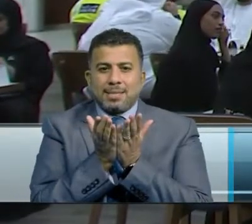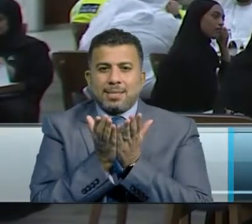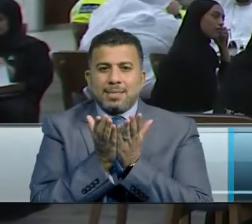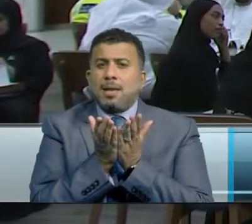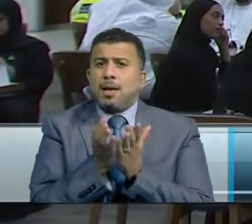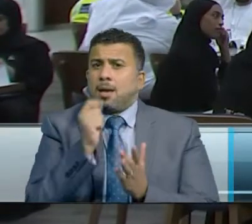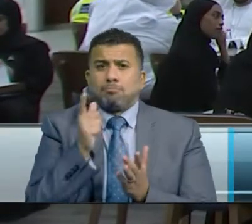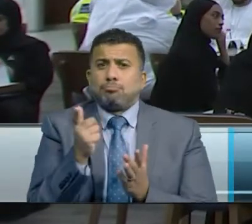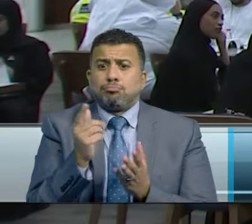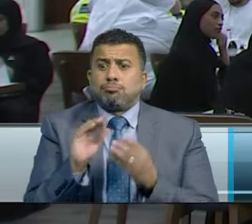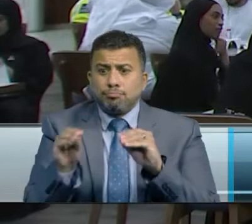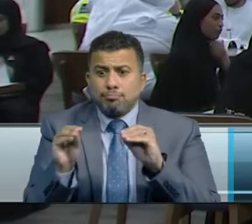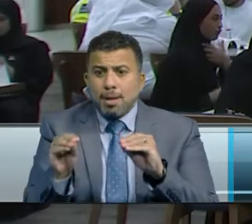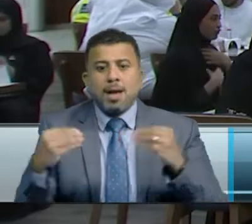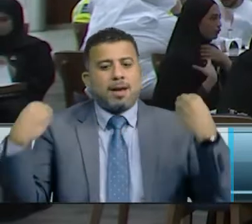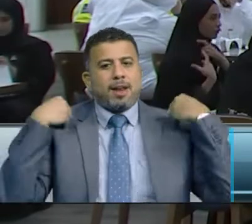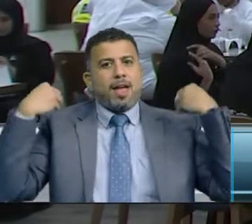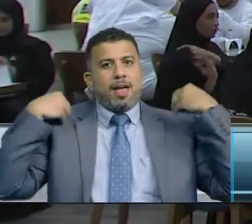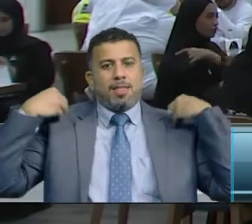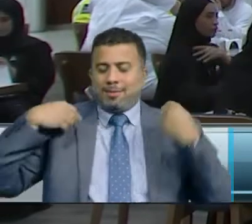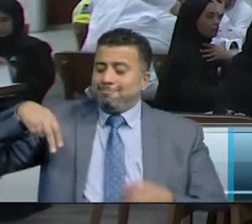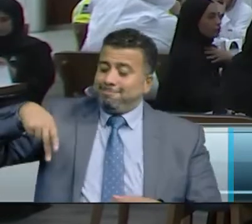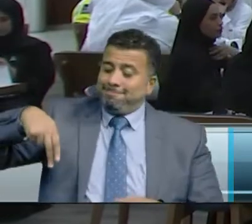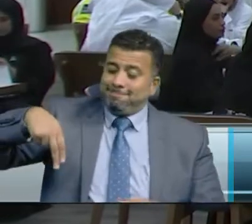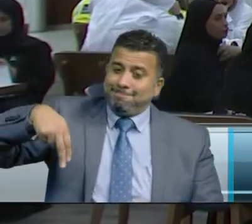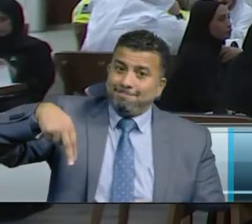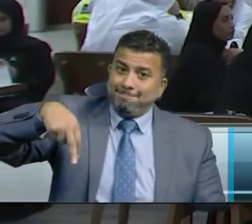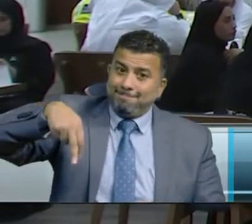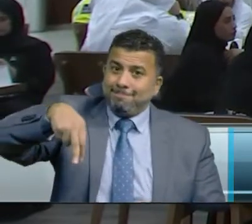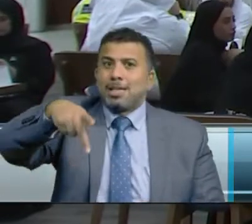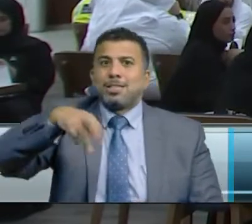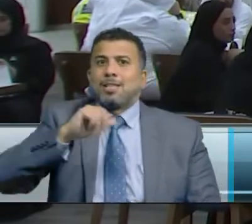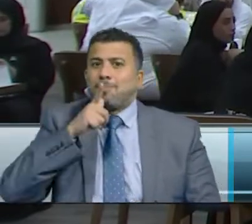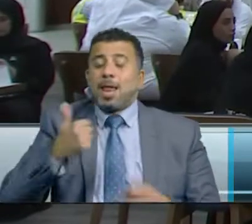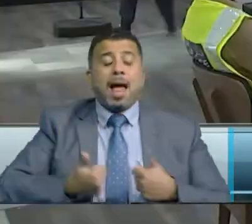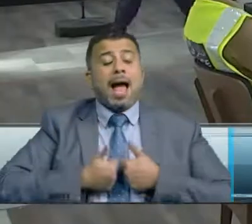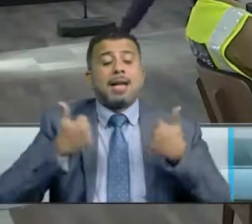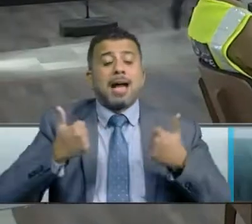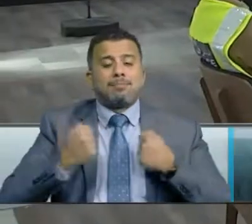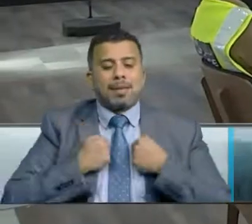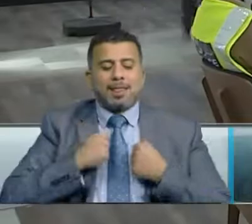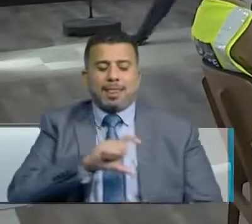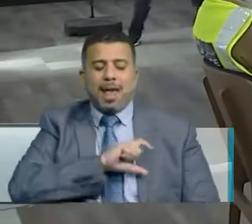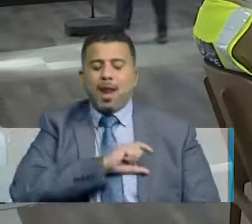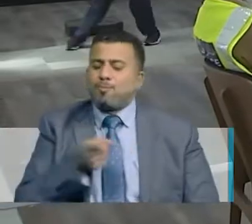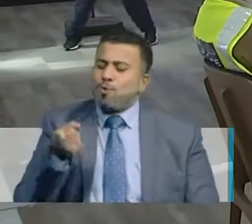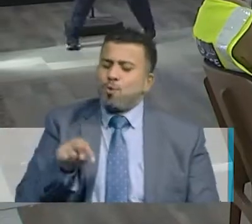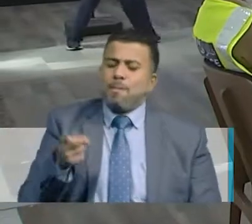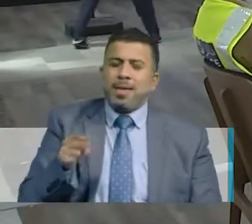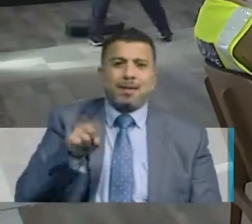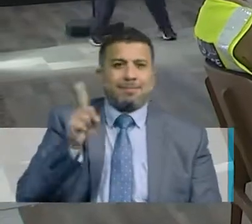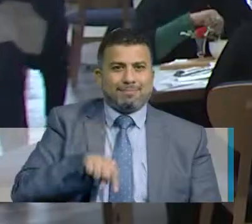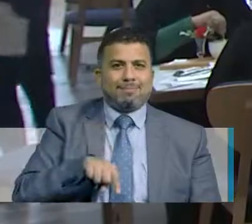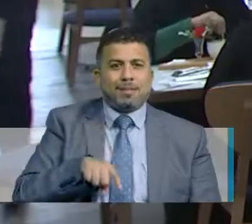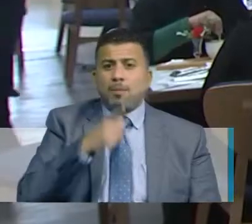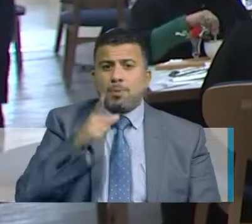بحيث أنها تحث على رياضة المشي وجعلها جزء من حياة الطالب اليومية. المبادرة اليوم كانت